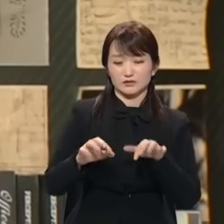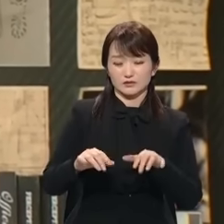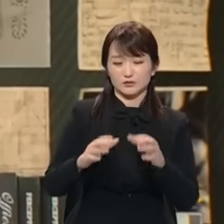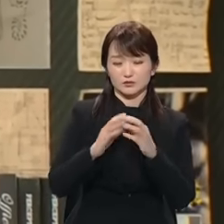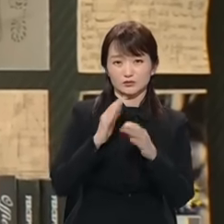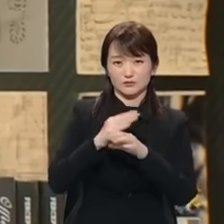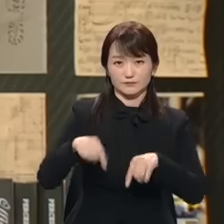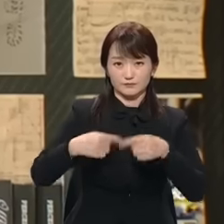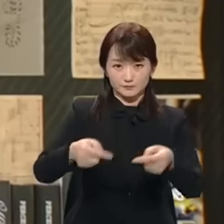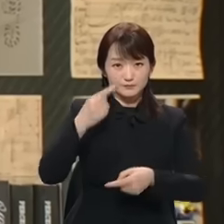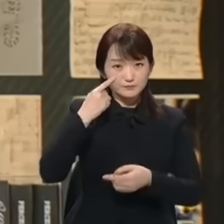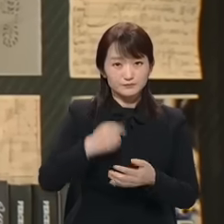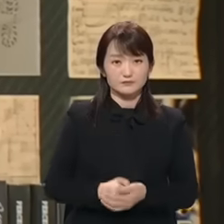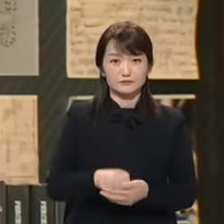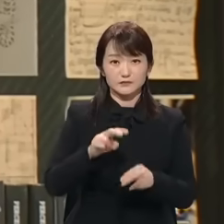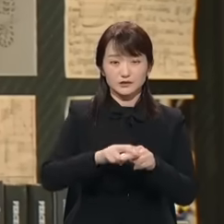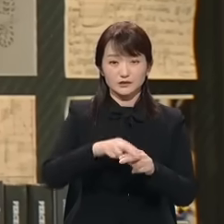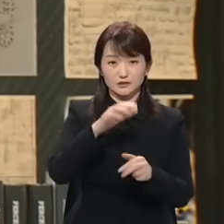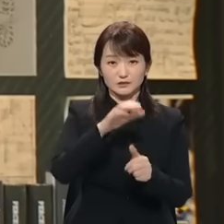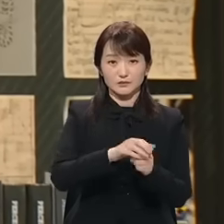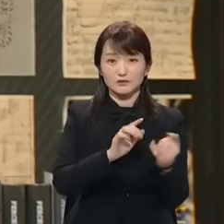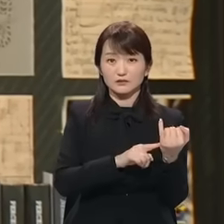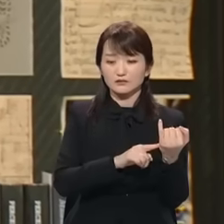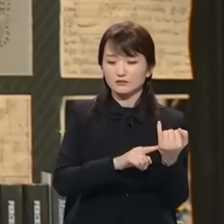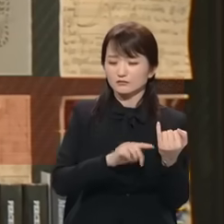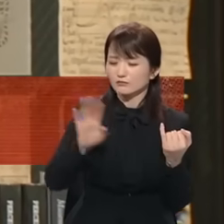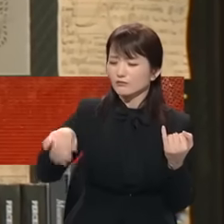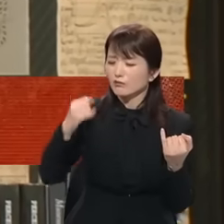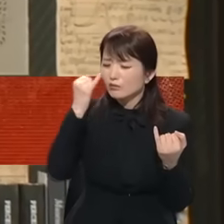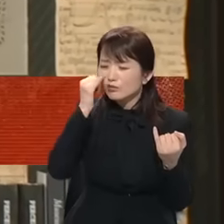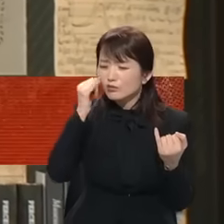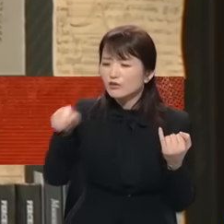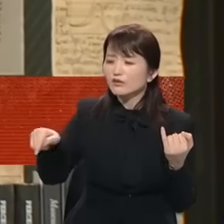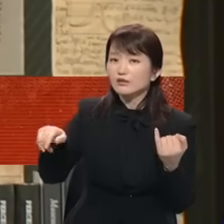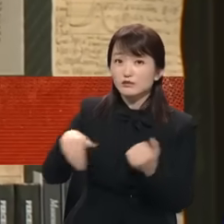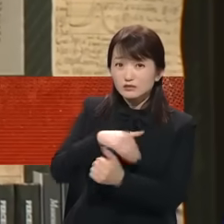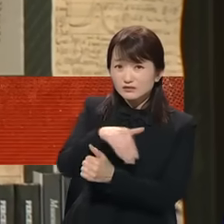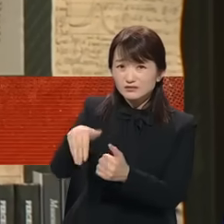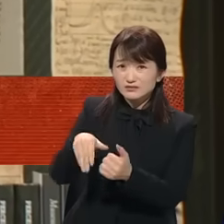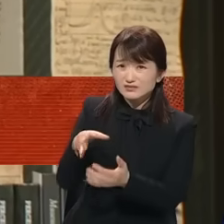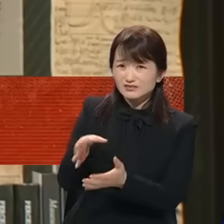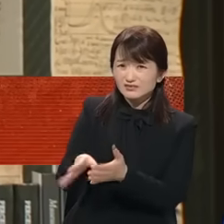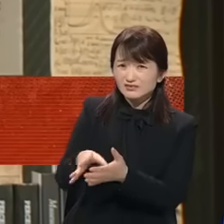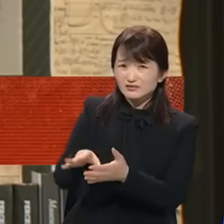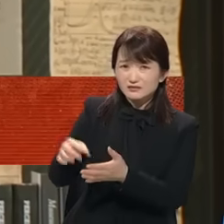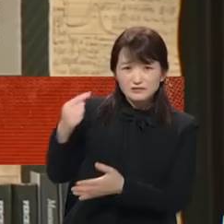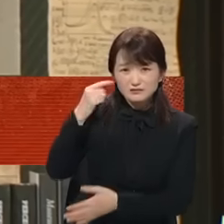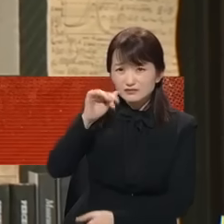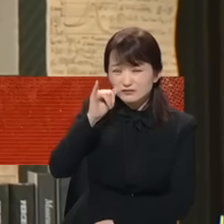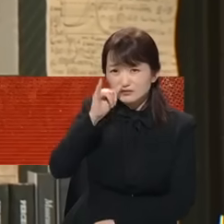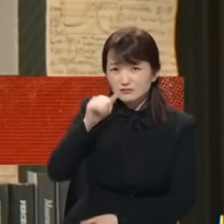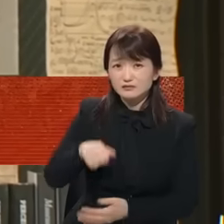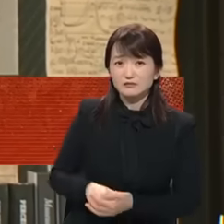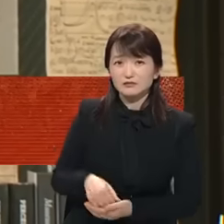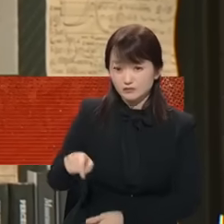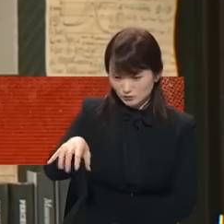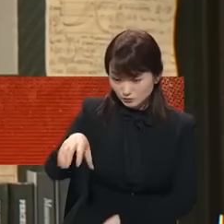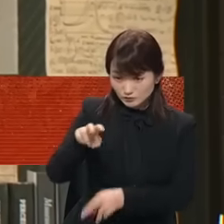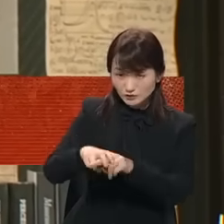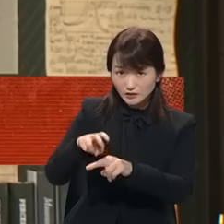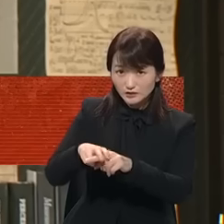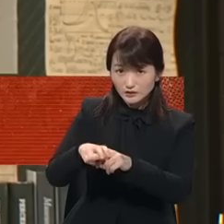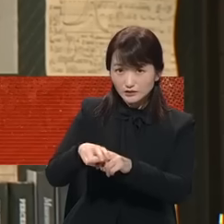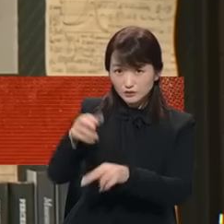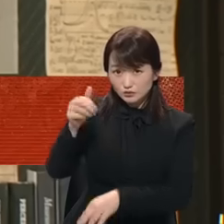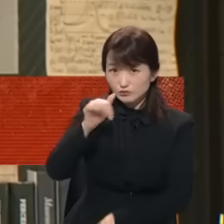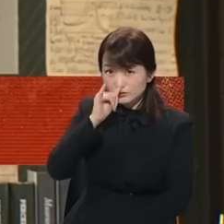보시죠 먼저 자리 맡은 여성입니다 어머머머머 아 줌마 혹시 주변에서 진상이란 소리 안 들어요 아 딱 보면 여기 어 임자